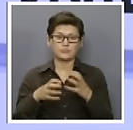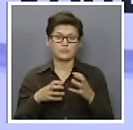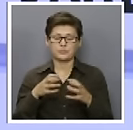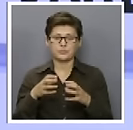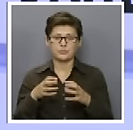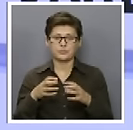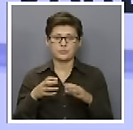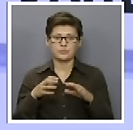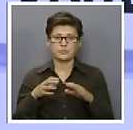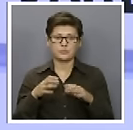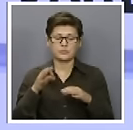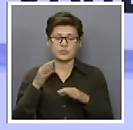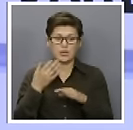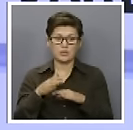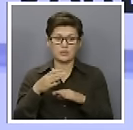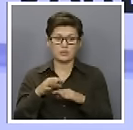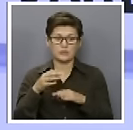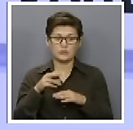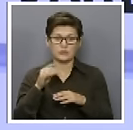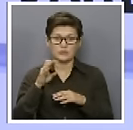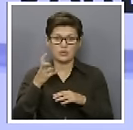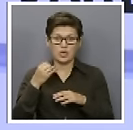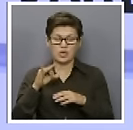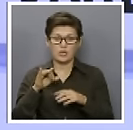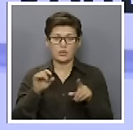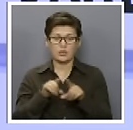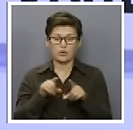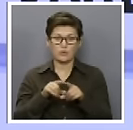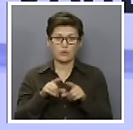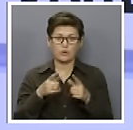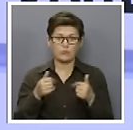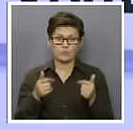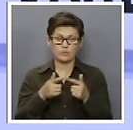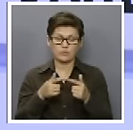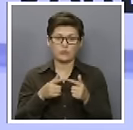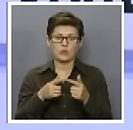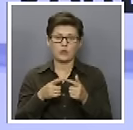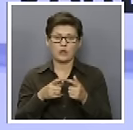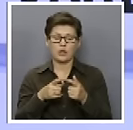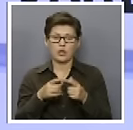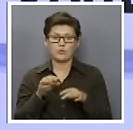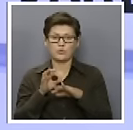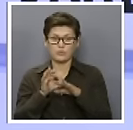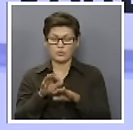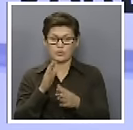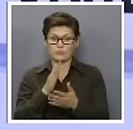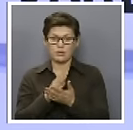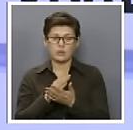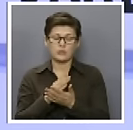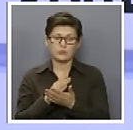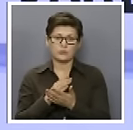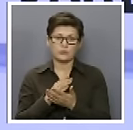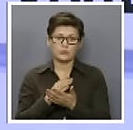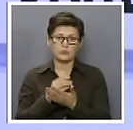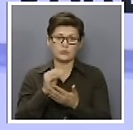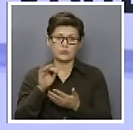халықаралық медициналық аккредитацияда GCI деп айтады. Осыдан өткен ұйымдар бар, және осы ұйым неден